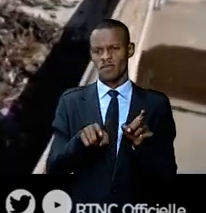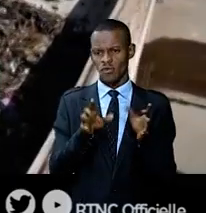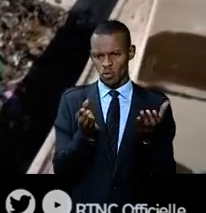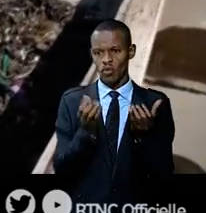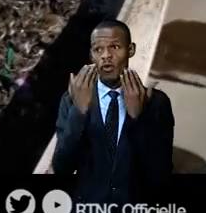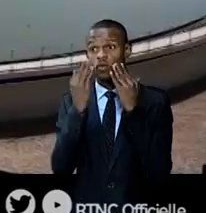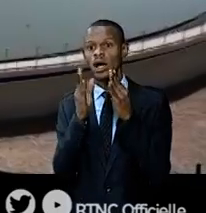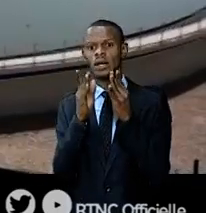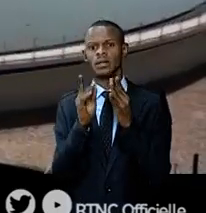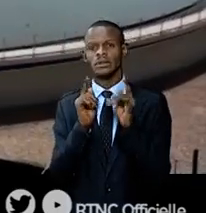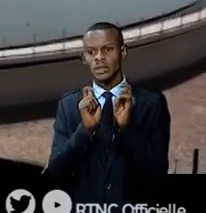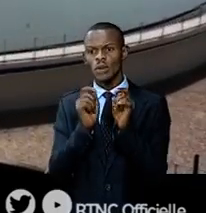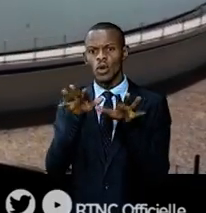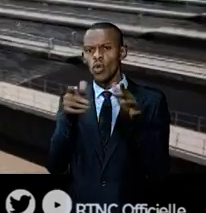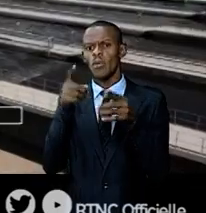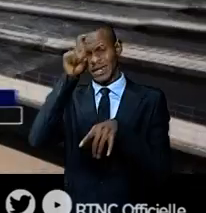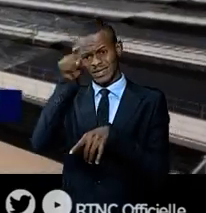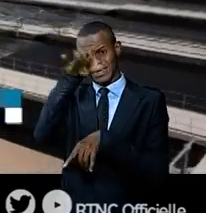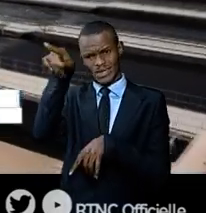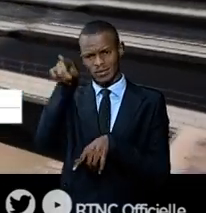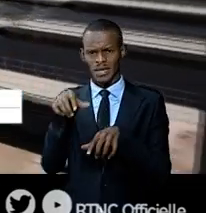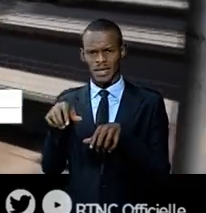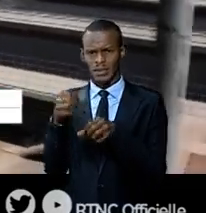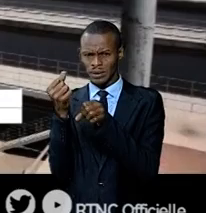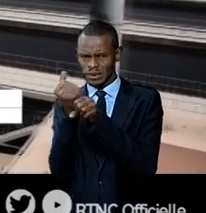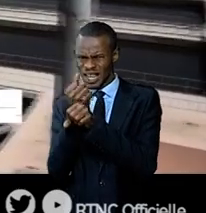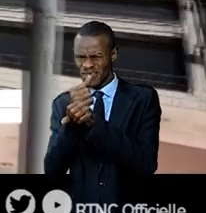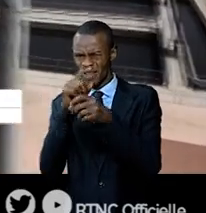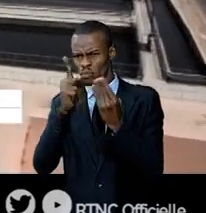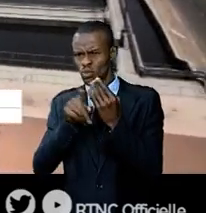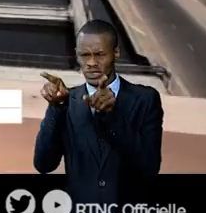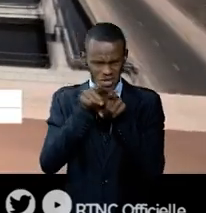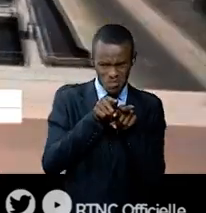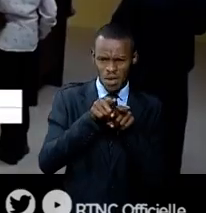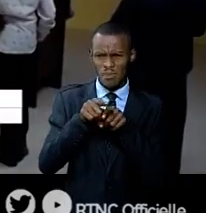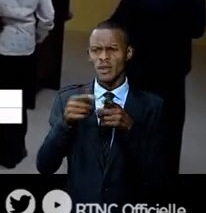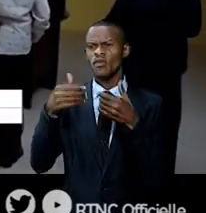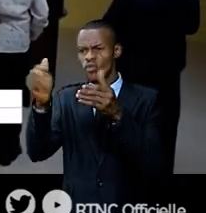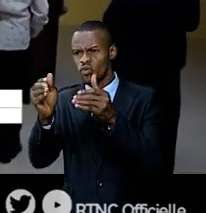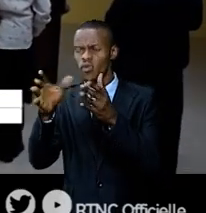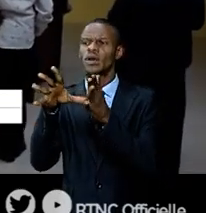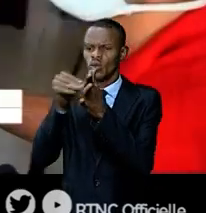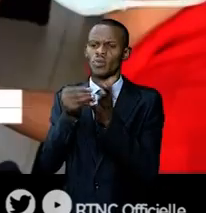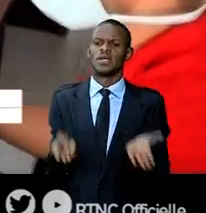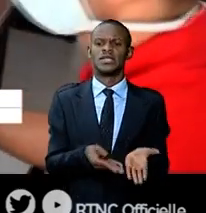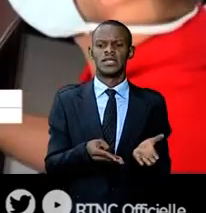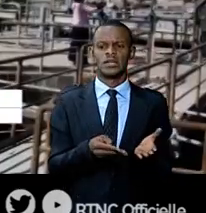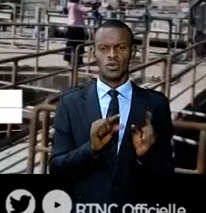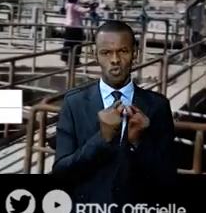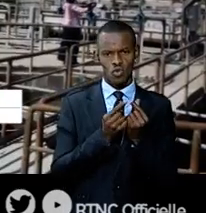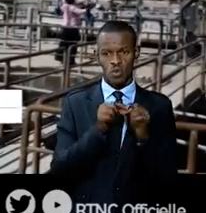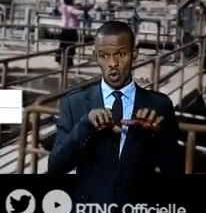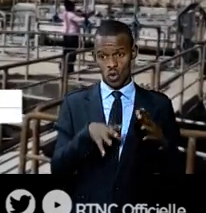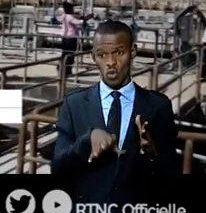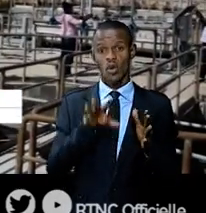capacité opérationnelle de cette entreprise égyptienne d'ingénierie, Hassan Alam, n'est plus à démontrer, qui a fasciné la délégation congolaise, principalement